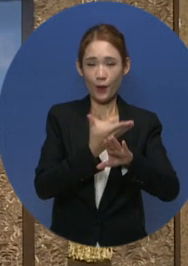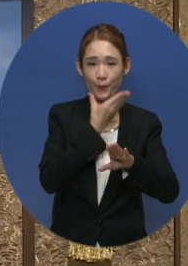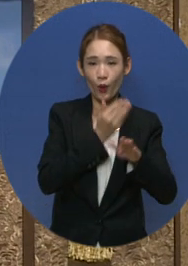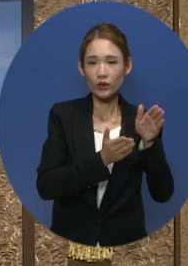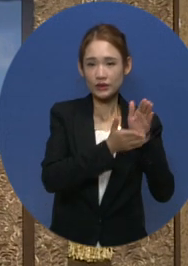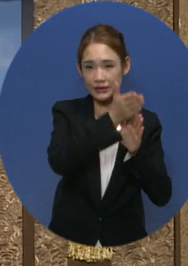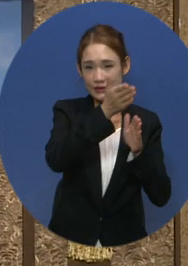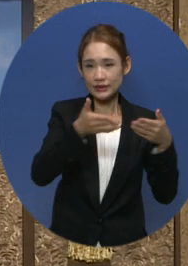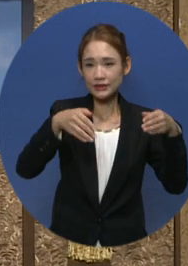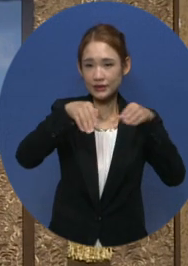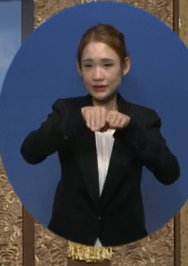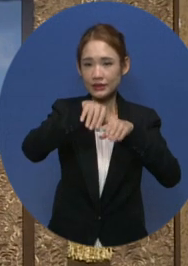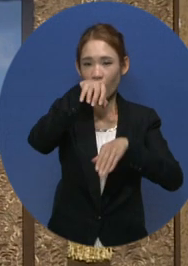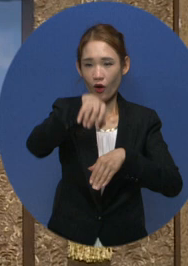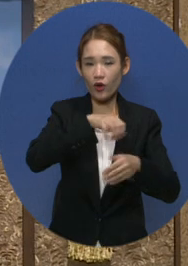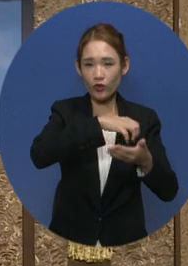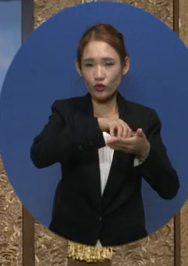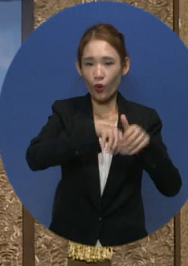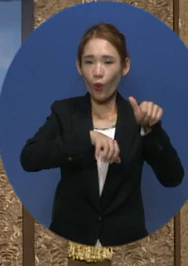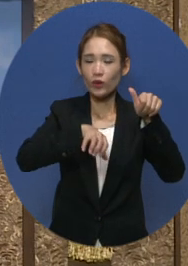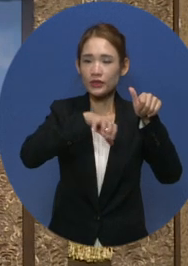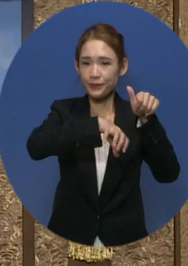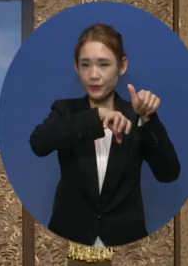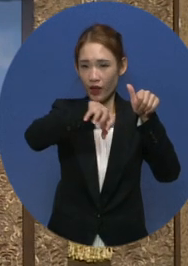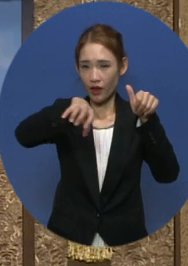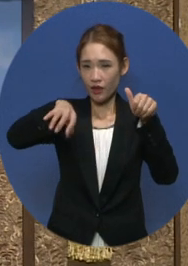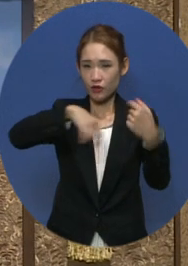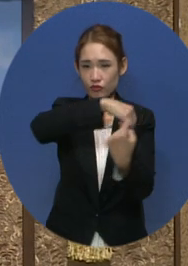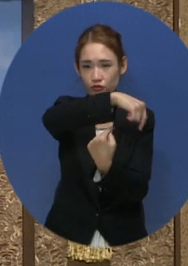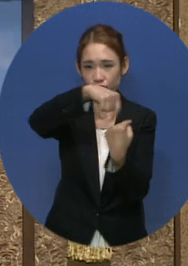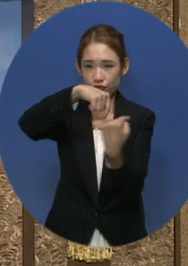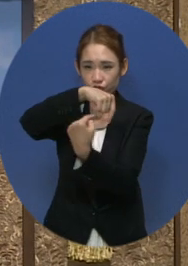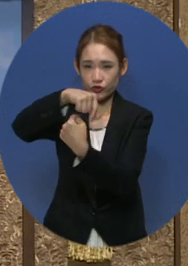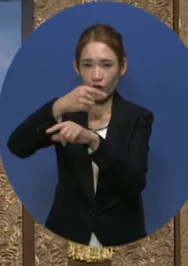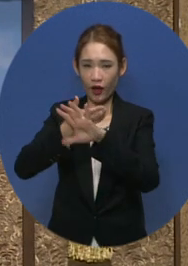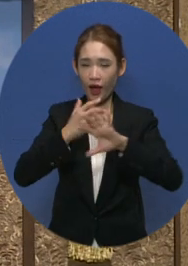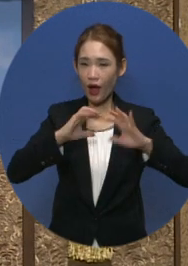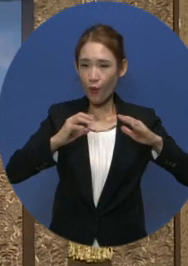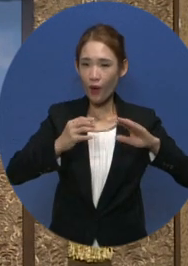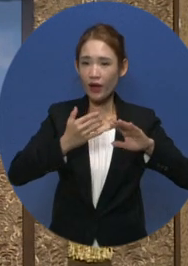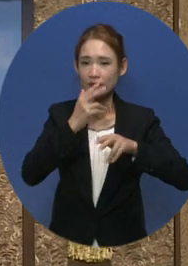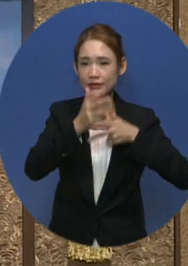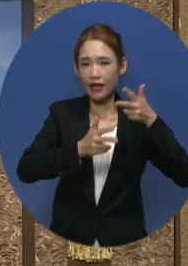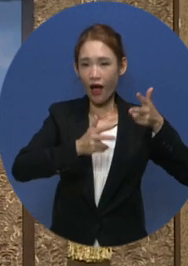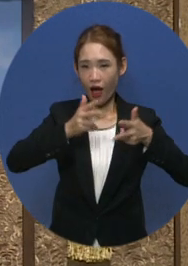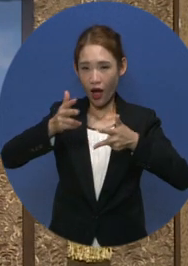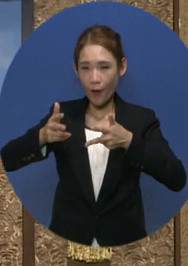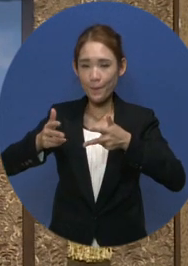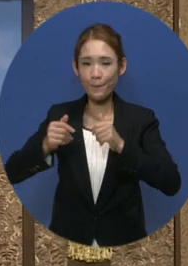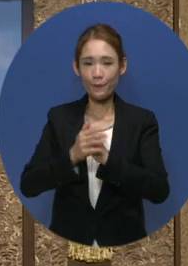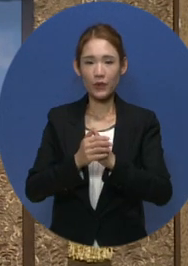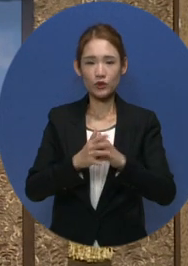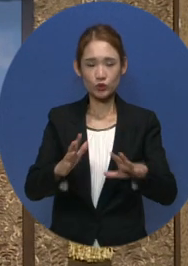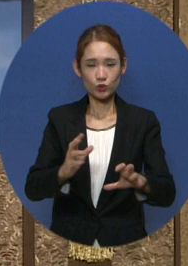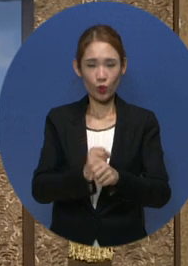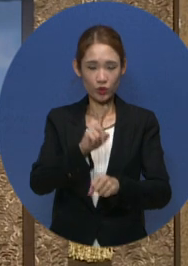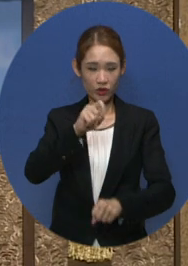한 50여 개소를 운영하고 있고 해외 사업이라 그래가지고 14개